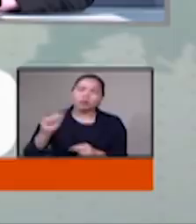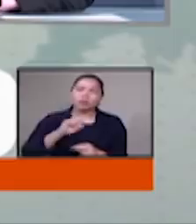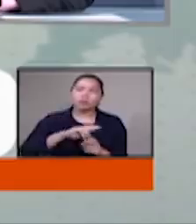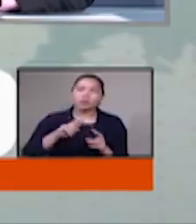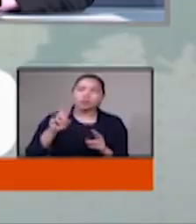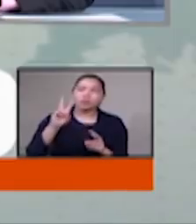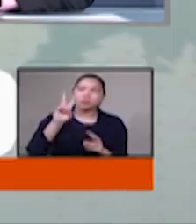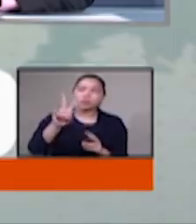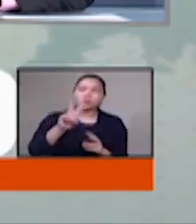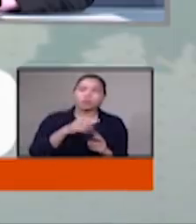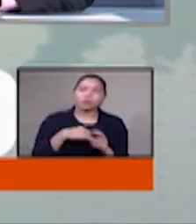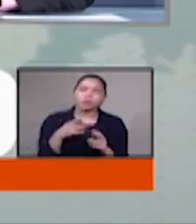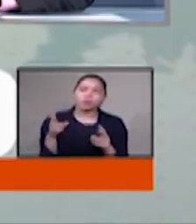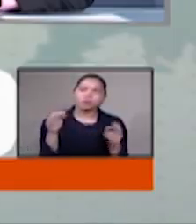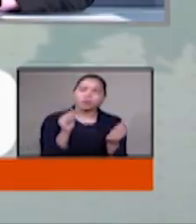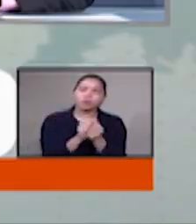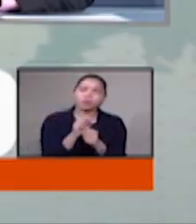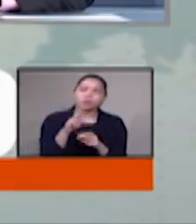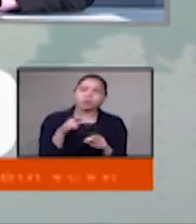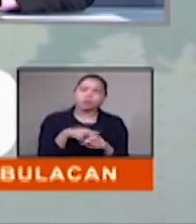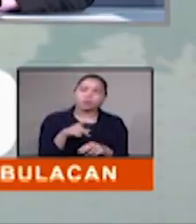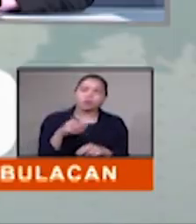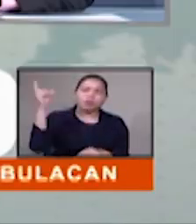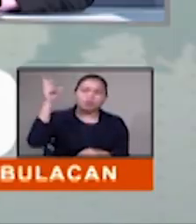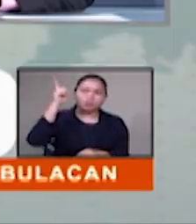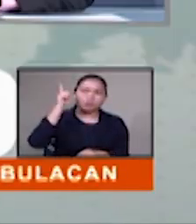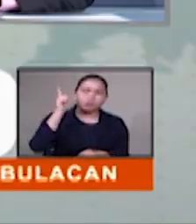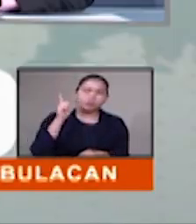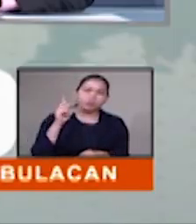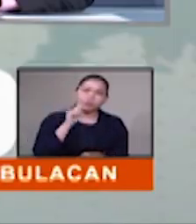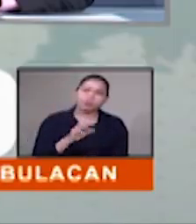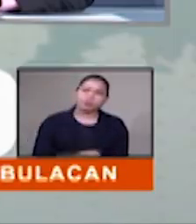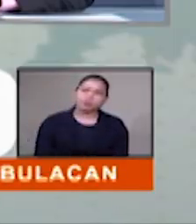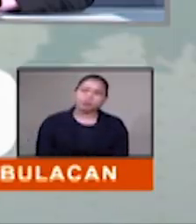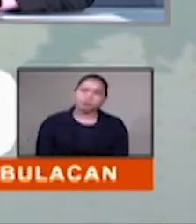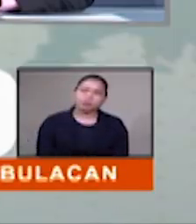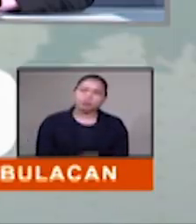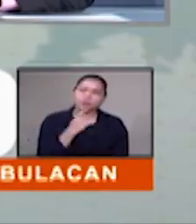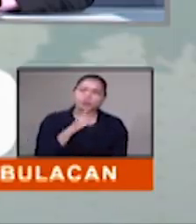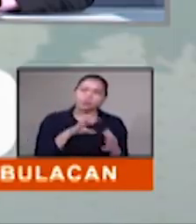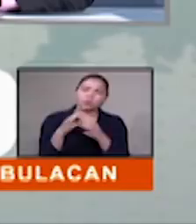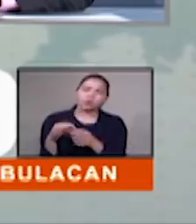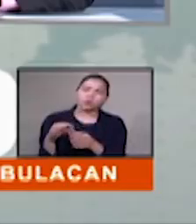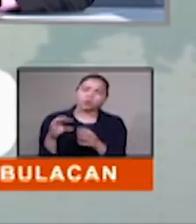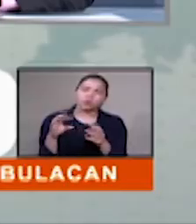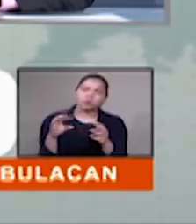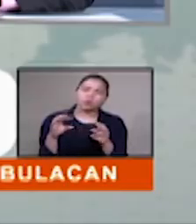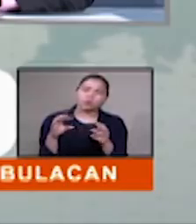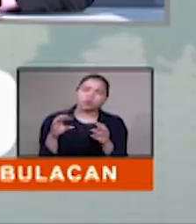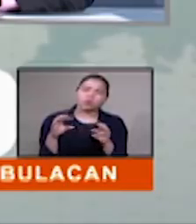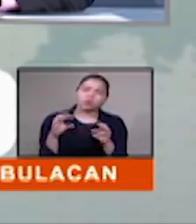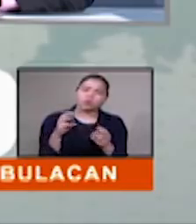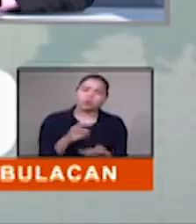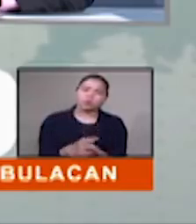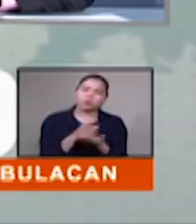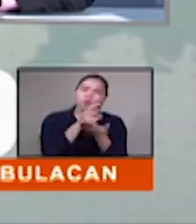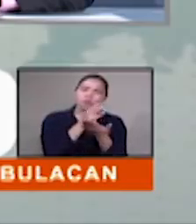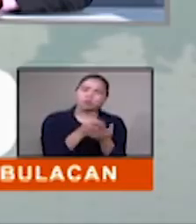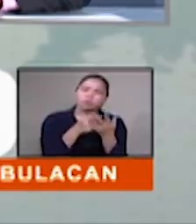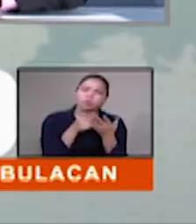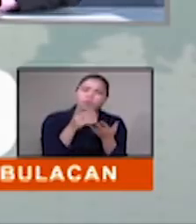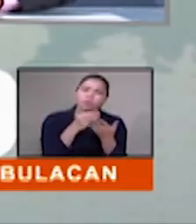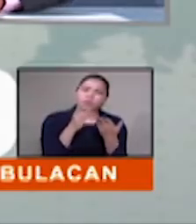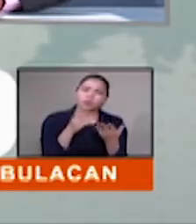sa opisina ni Regional Director Luzbiminda Tumaliwan. Ayon sa kanilang welfare officer na si Jovelyn